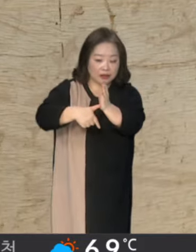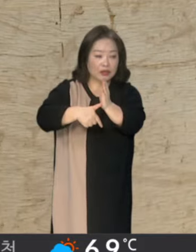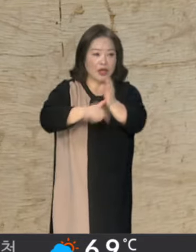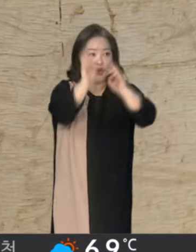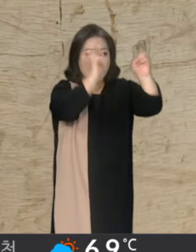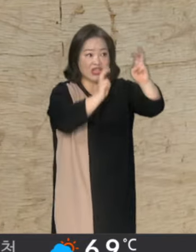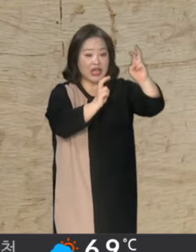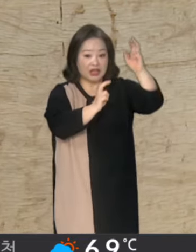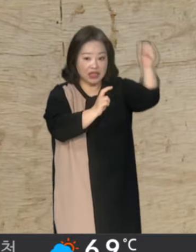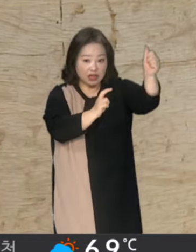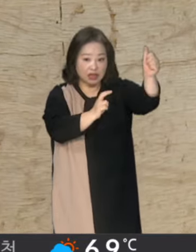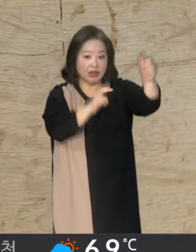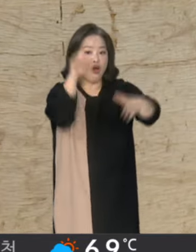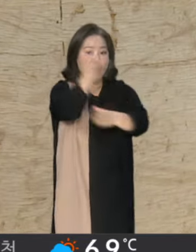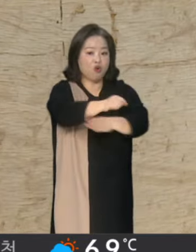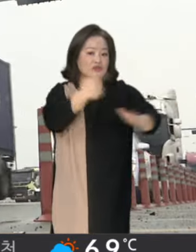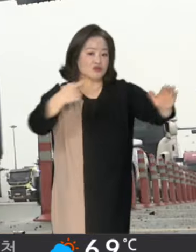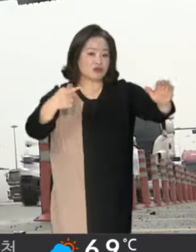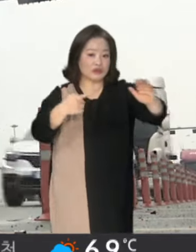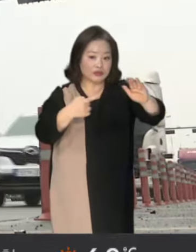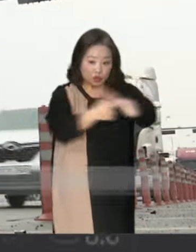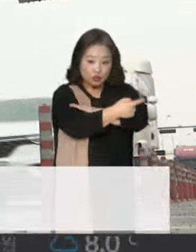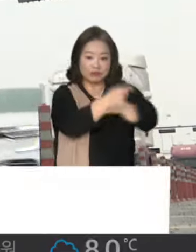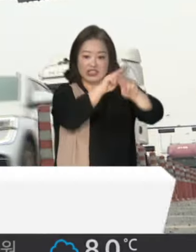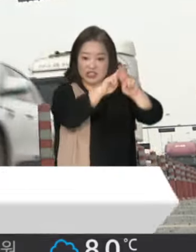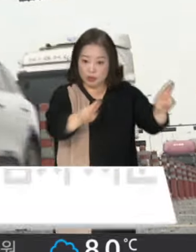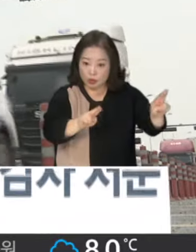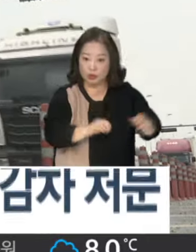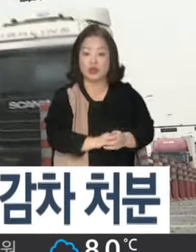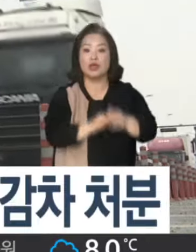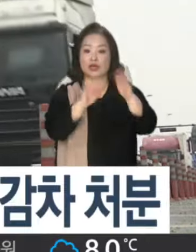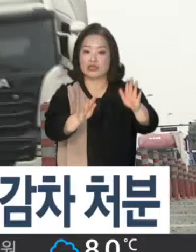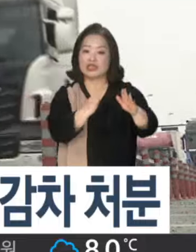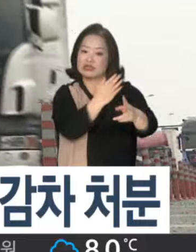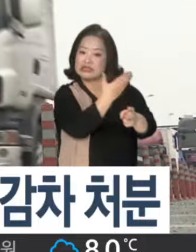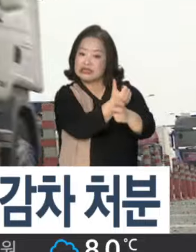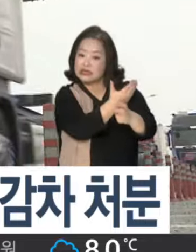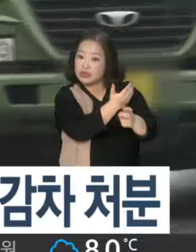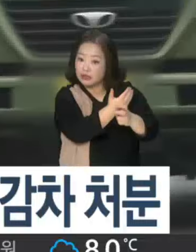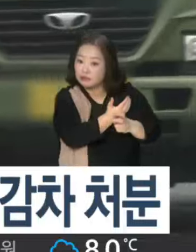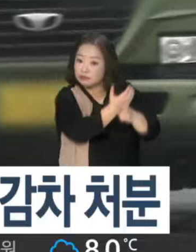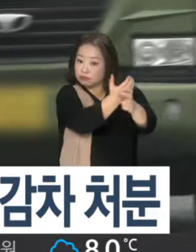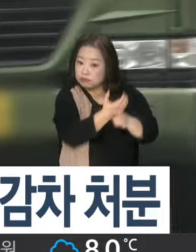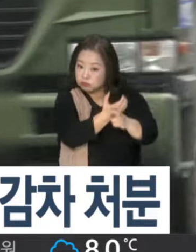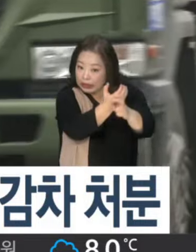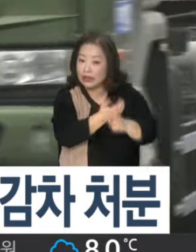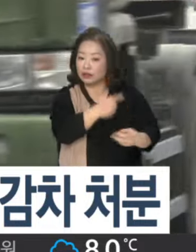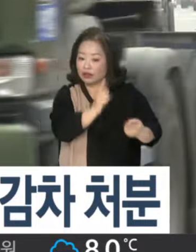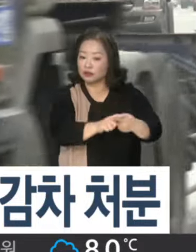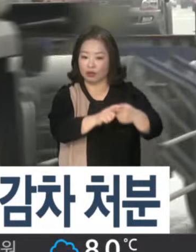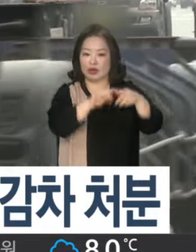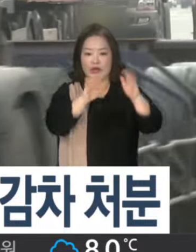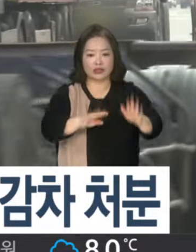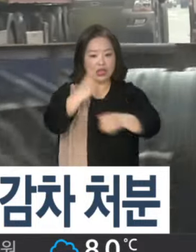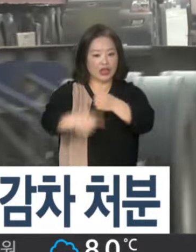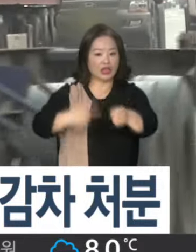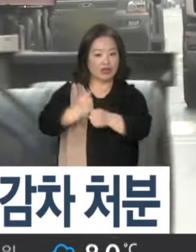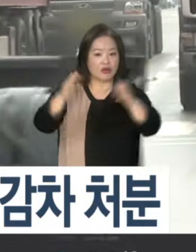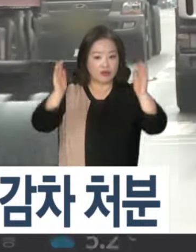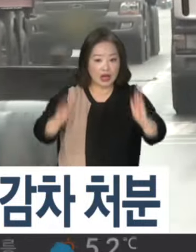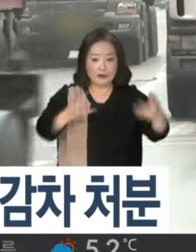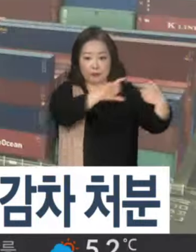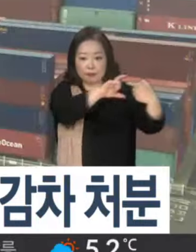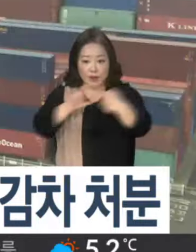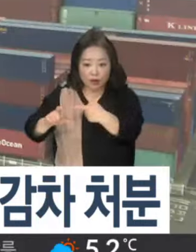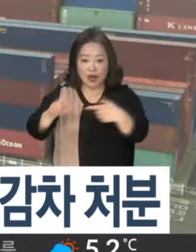허가취소라는최고형에처해질수있습니다. 기존최소운송의무 제도가강화될것입니다.운송 회사는연간시장평균